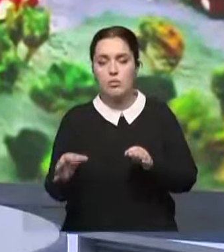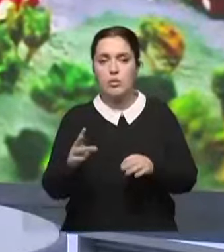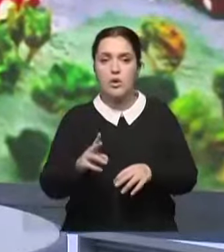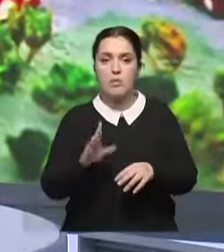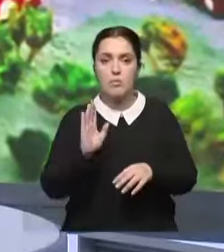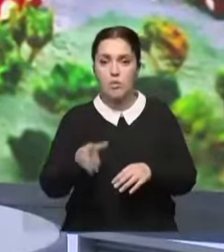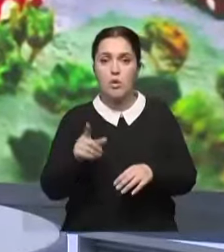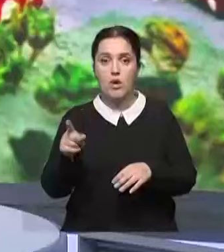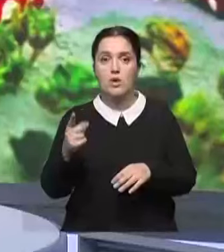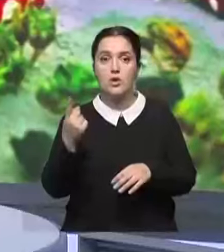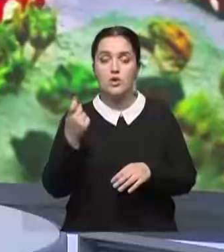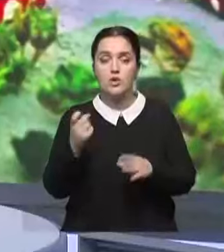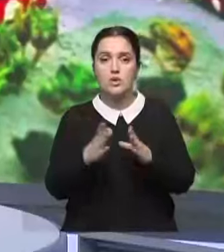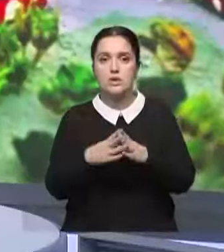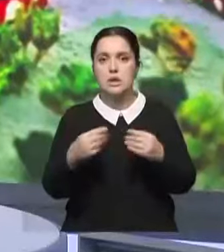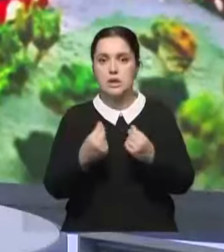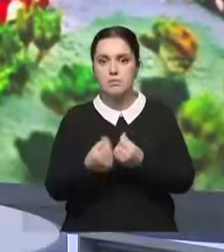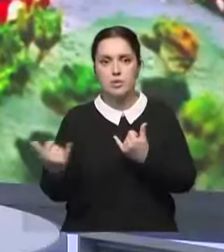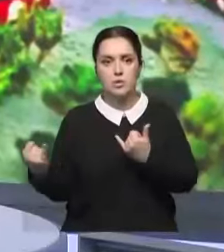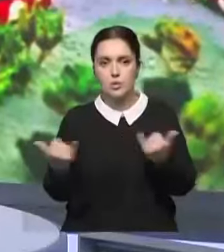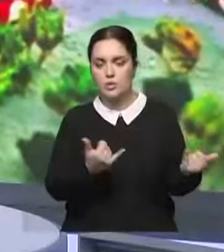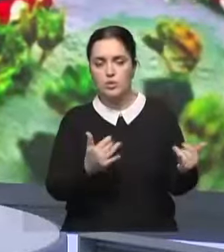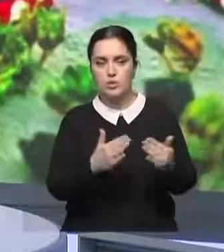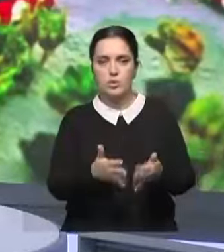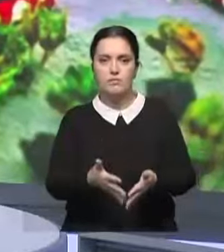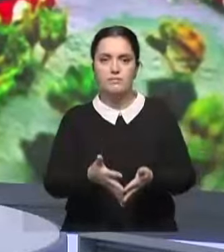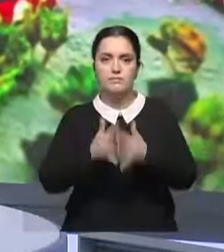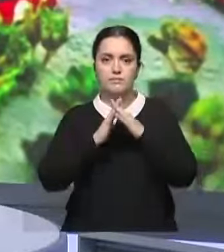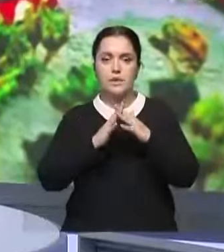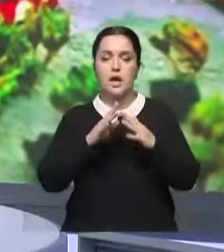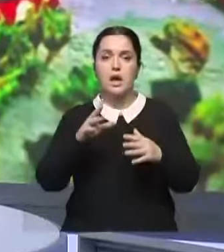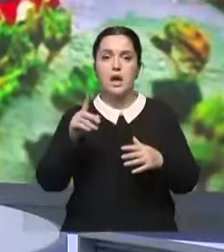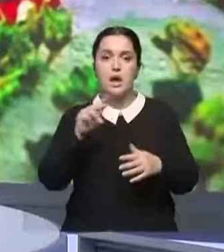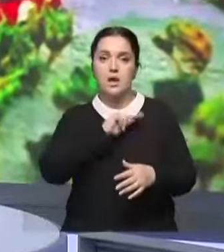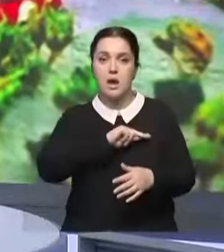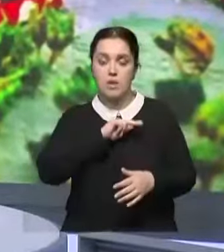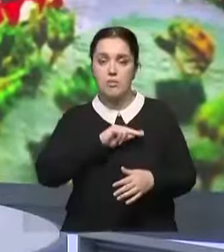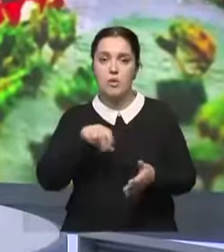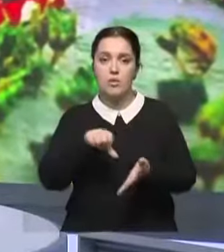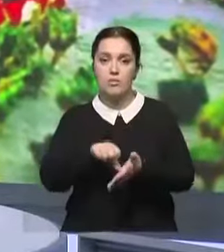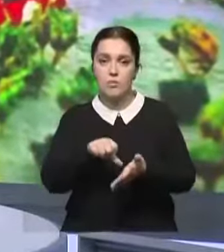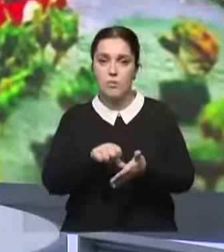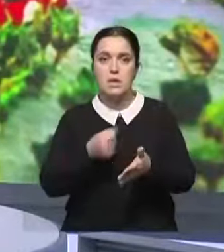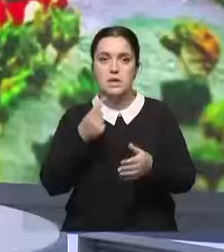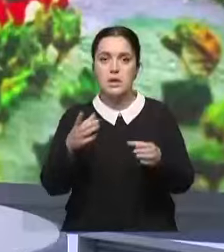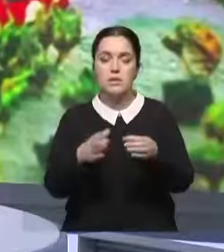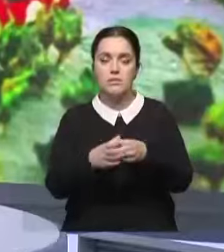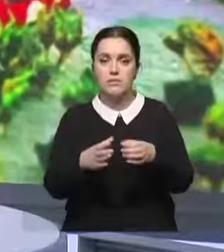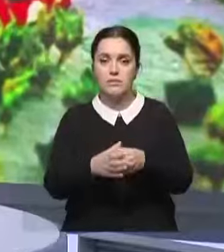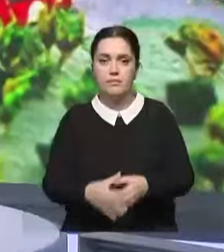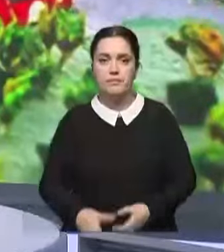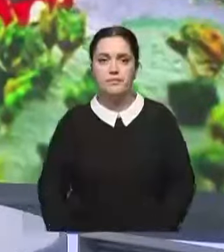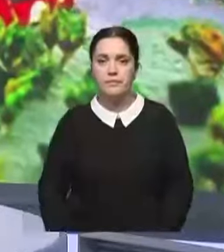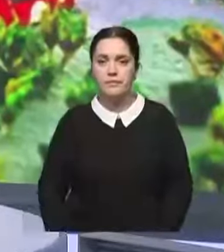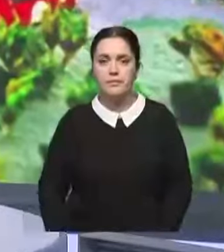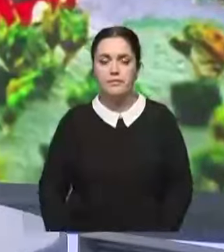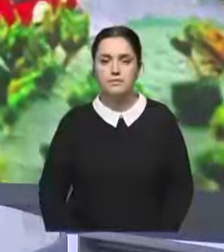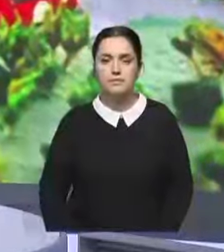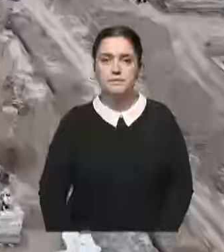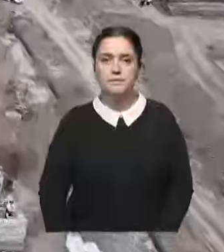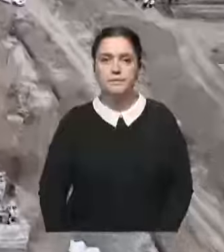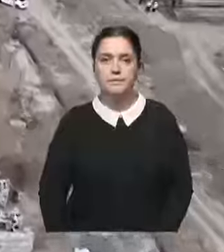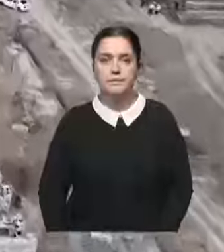строят новый микрорайон. Разместят там примерно 100 семей. К работам привлекли сразу несколько подрядных компаний. Рауль Габитов